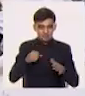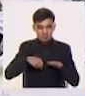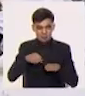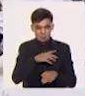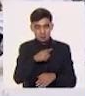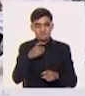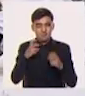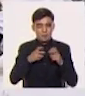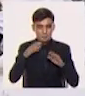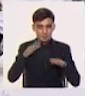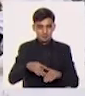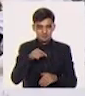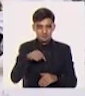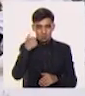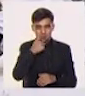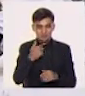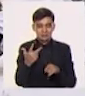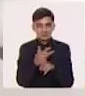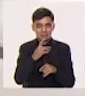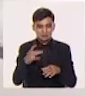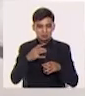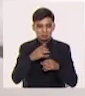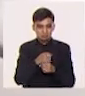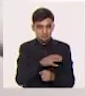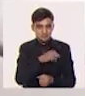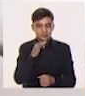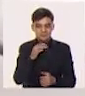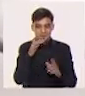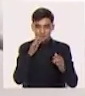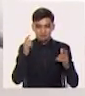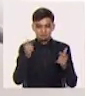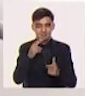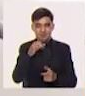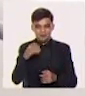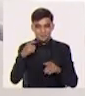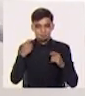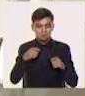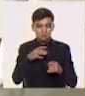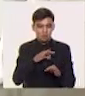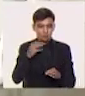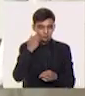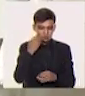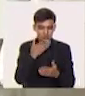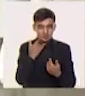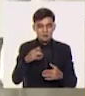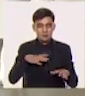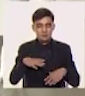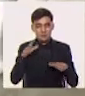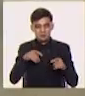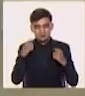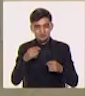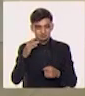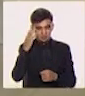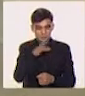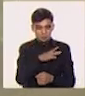бұл фабрика биыл өндірісті 3 есе төмендетуге мәжбүр. Карантин кезінде саудадан түскен пайда дүкендердегі сатушылардың айлығына жетсе де